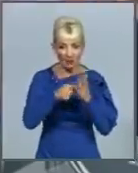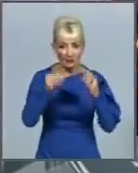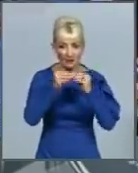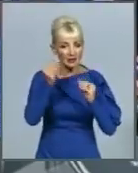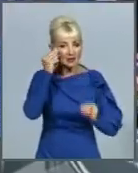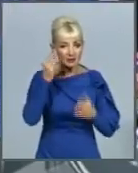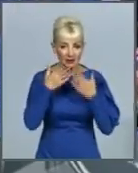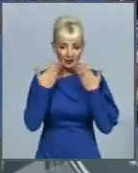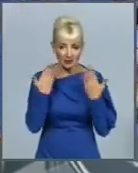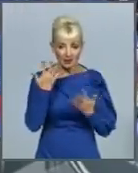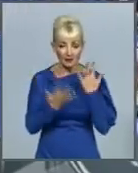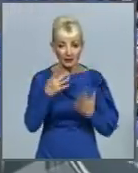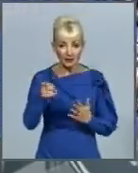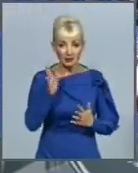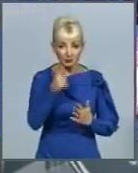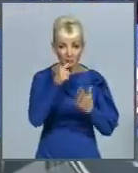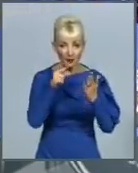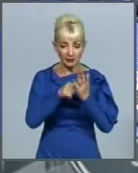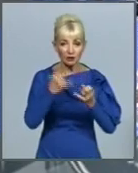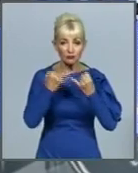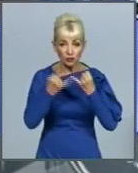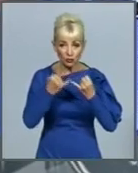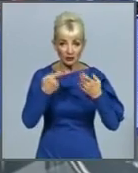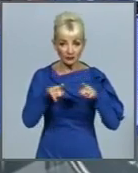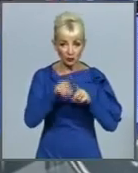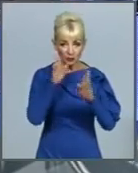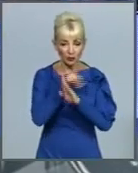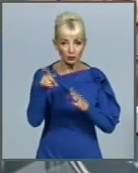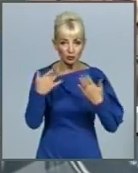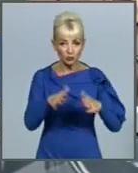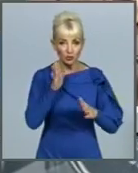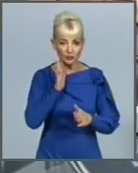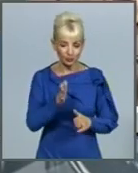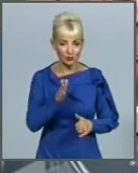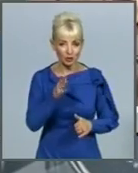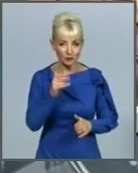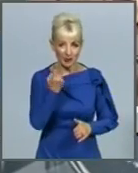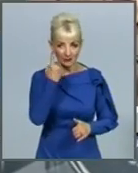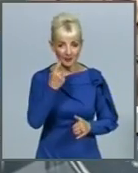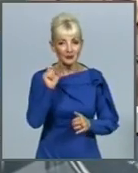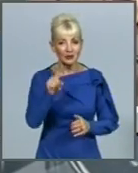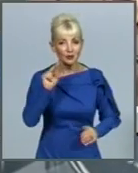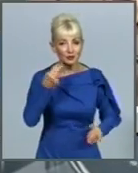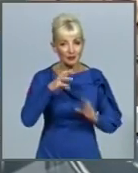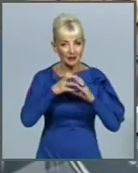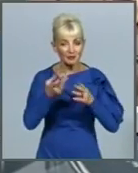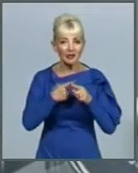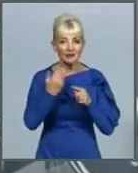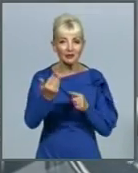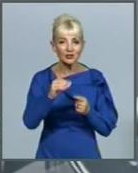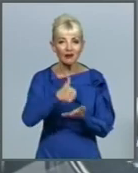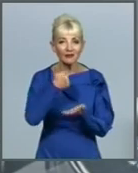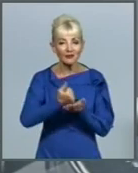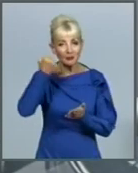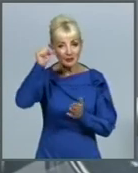нет. Если ты будешь попадать в желтое в такую погоду, ты уже будешь на коне. Золото чемпионата мира – это ваше главное, конечно, достижение в